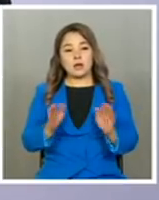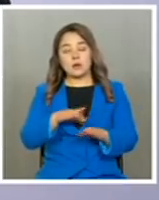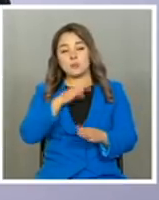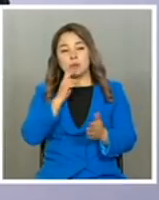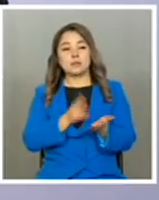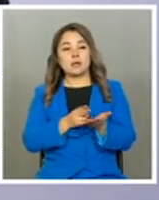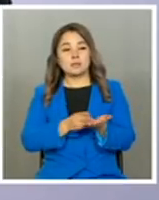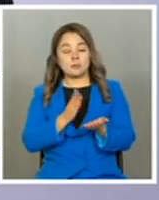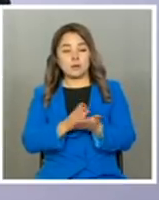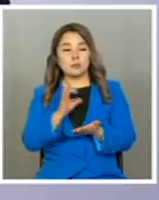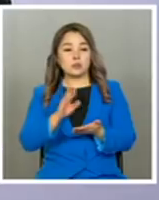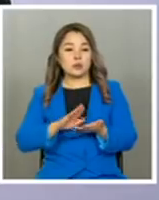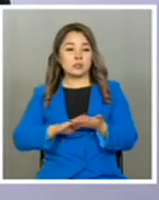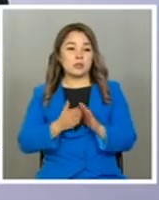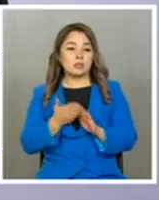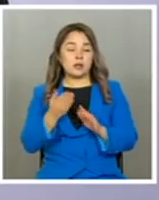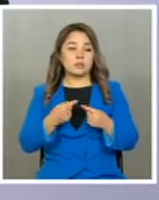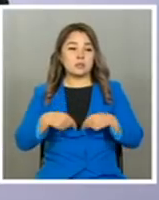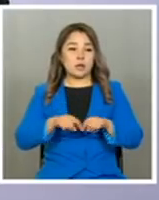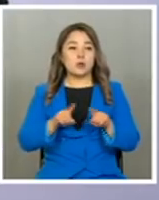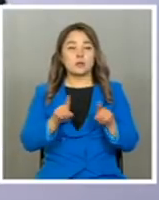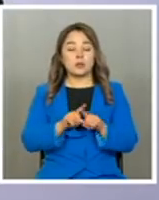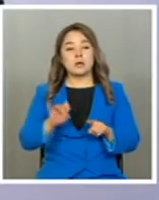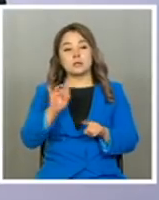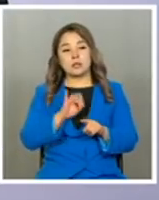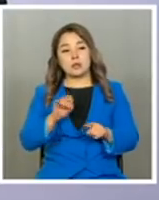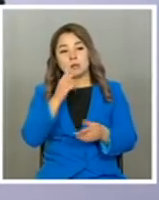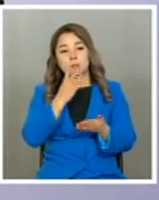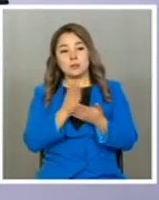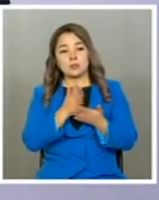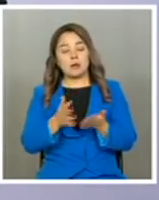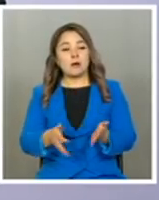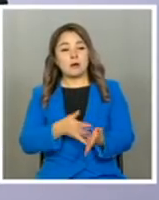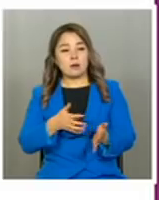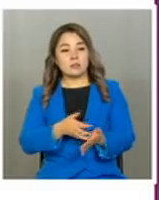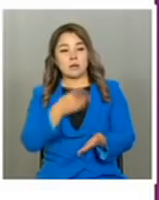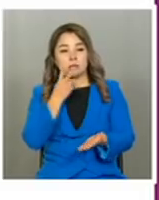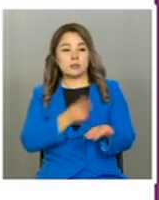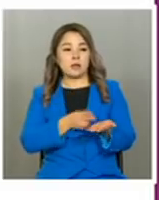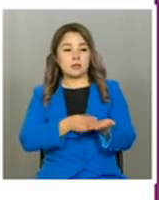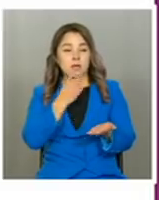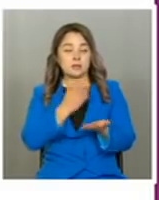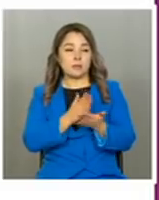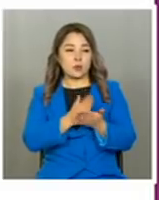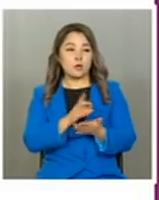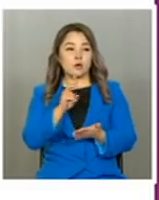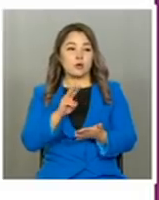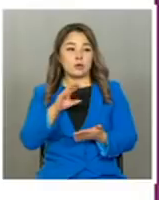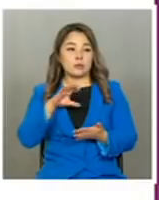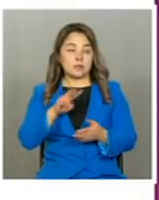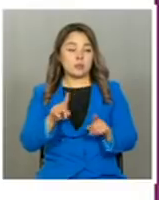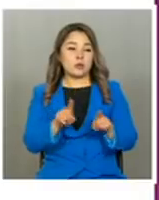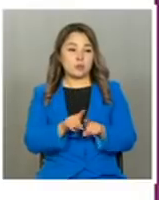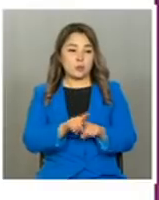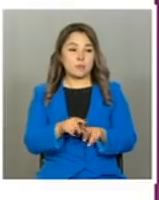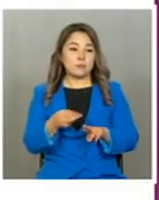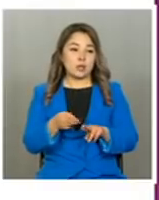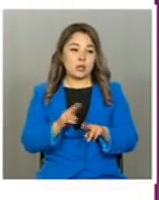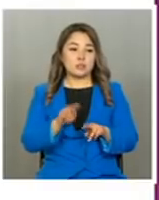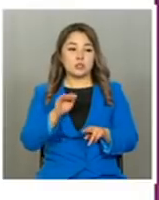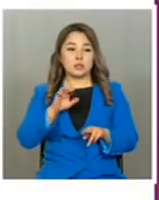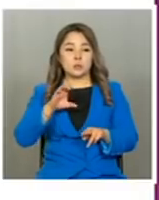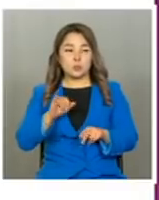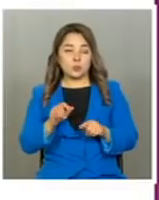Ал әлеуметтік жіктелудің болғандығын археологиялық қазбалар дәлел. Үйсіндердің сондай-ақ жетсу